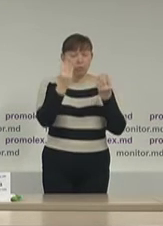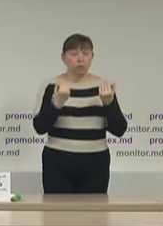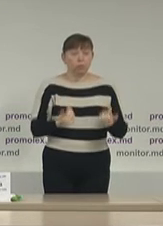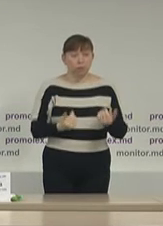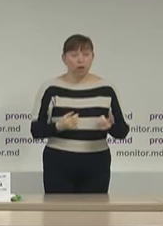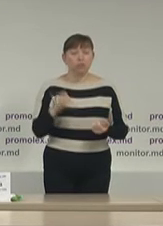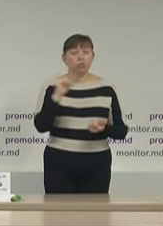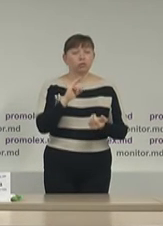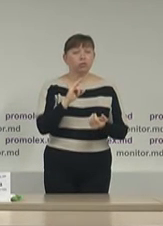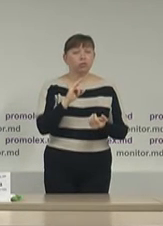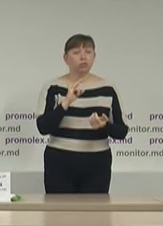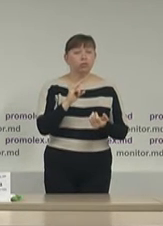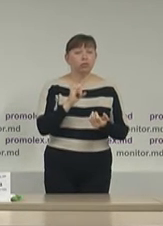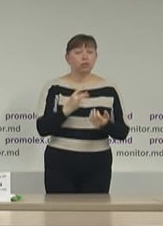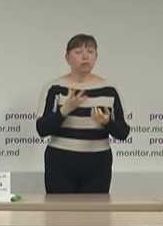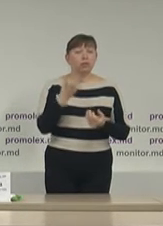în zilele de